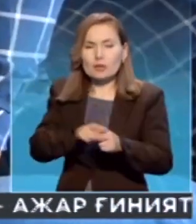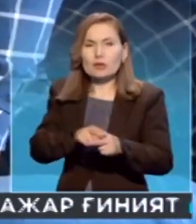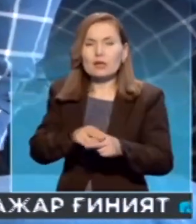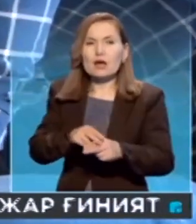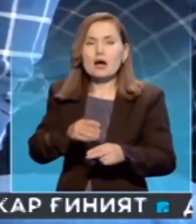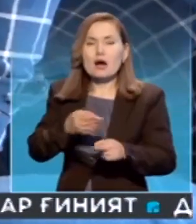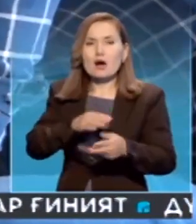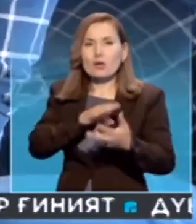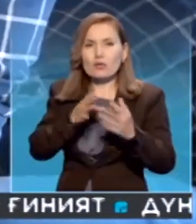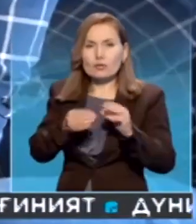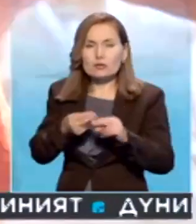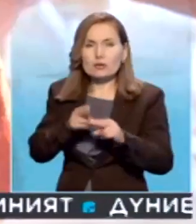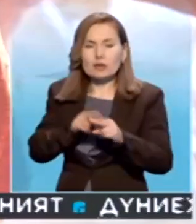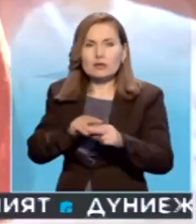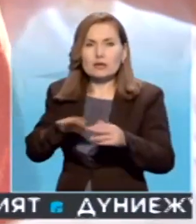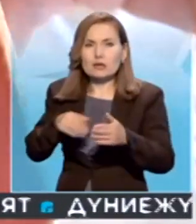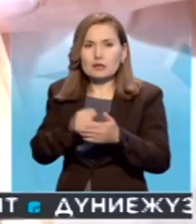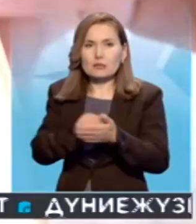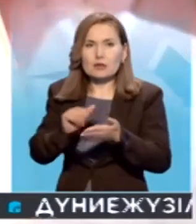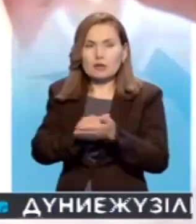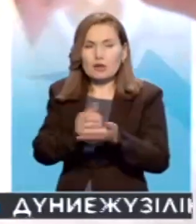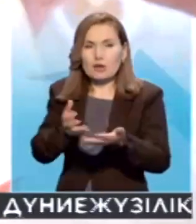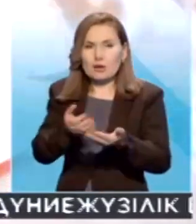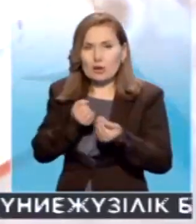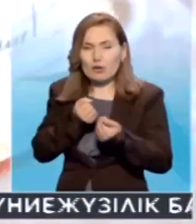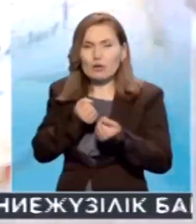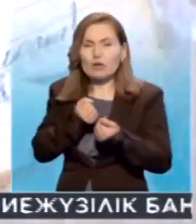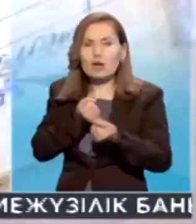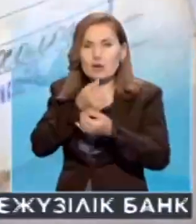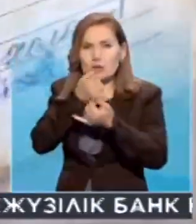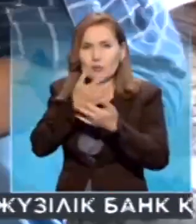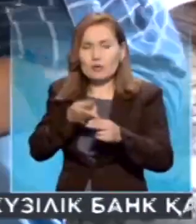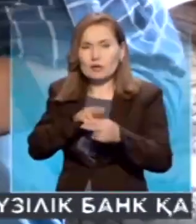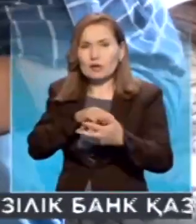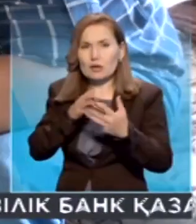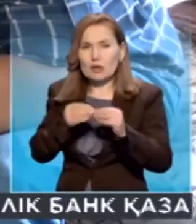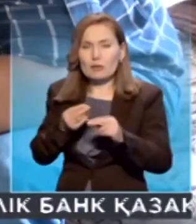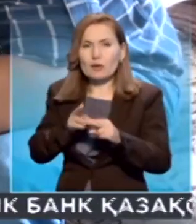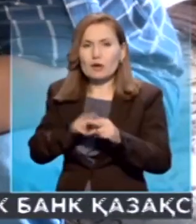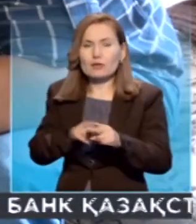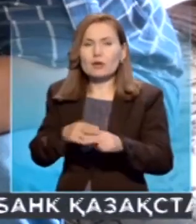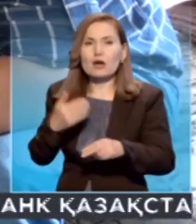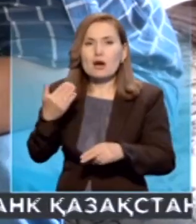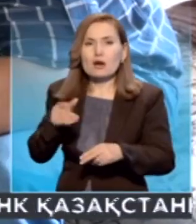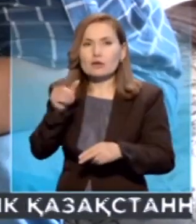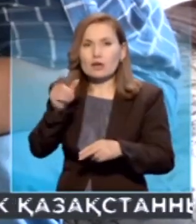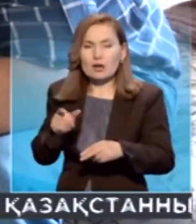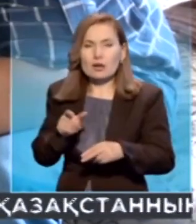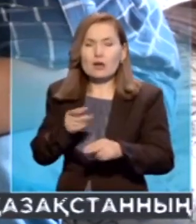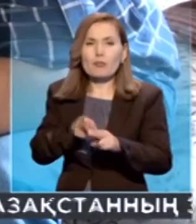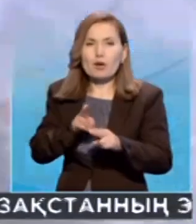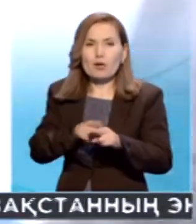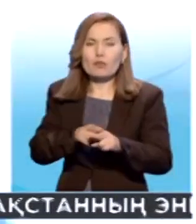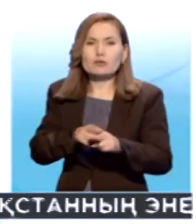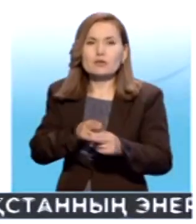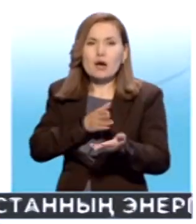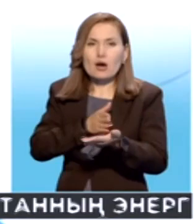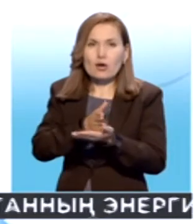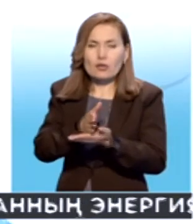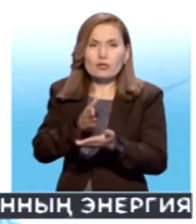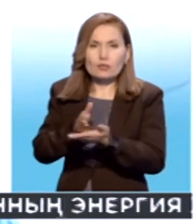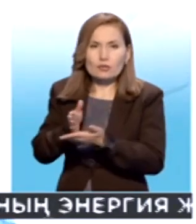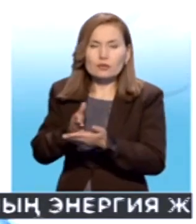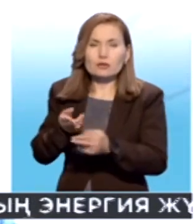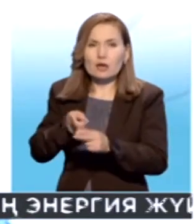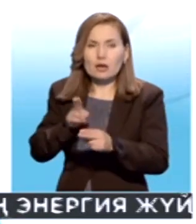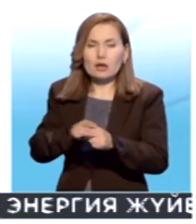сылтаумен кері қайтарыпты. Енді қайта жинауға мүмкіндік те шамалы дейді. Себебі денсаулығы сыр берген. Ал келер жылы зейнетке шығуы